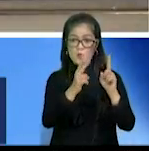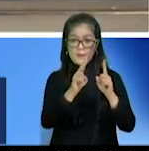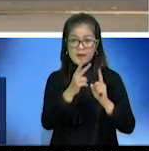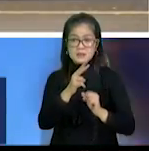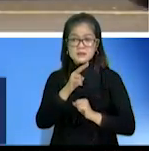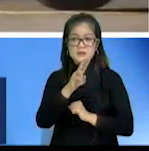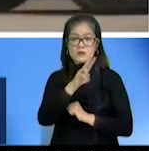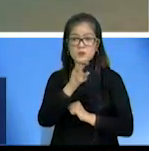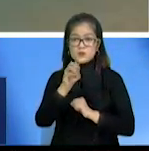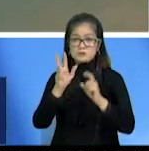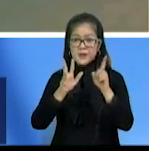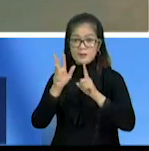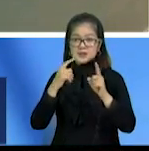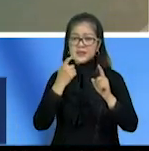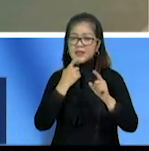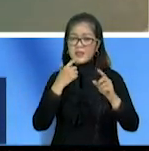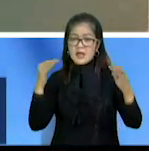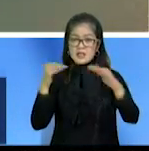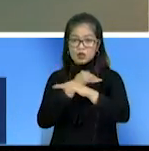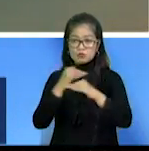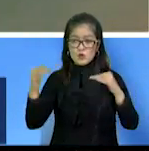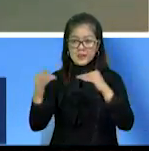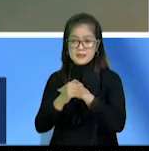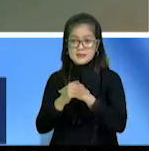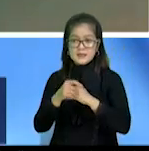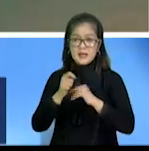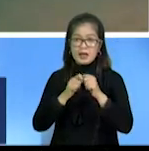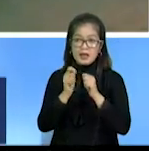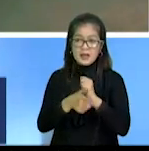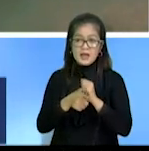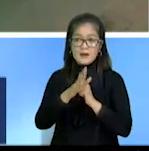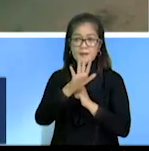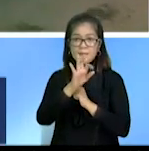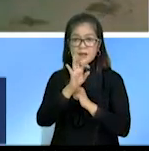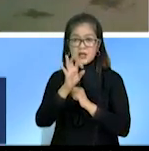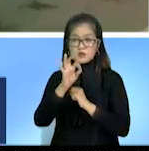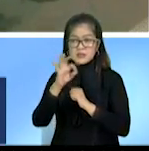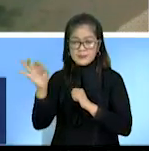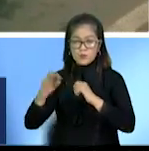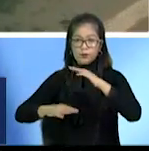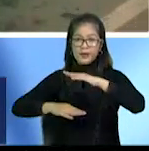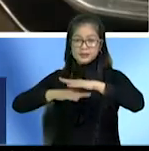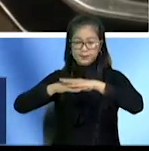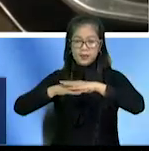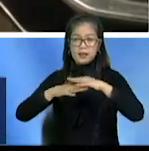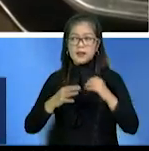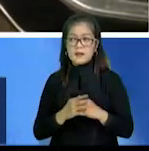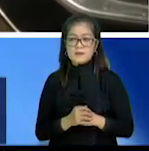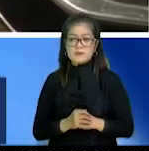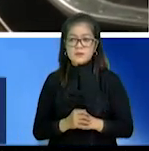tentang lalu lintas dan juga angkutan jalan dengan denda maksimal 500.000 Rupiah dan peledakan ini dilakukan secara langsung